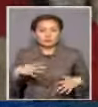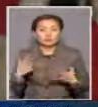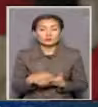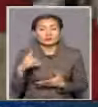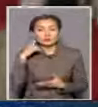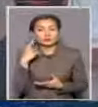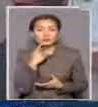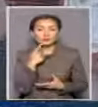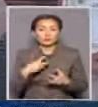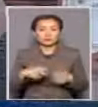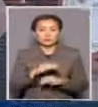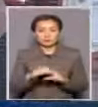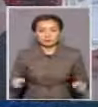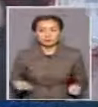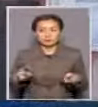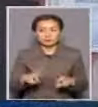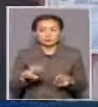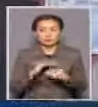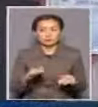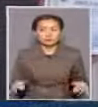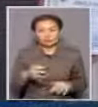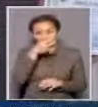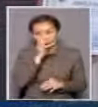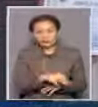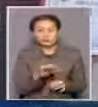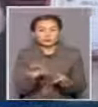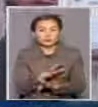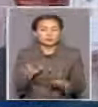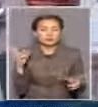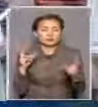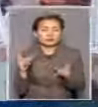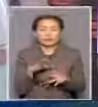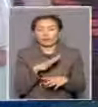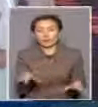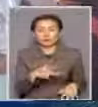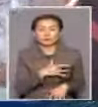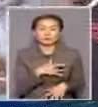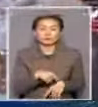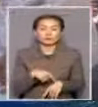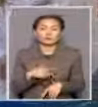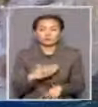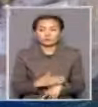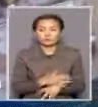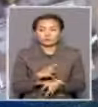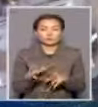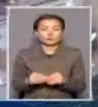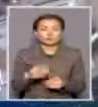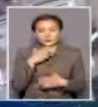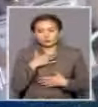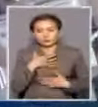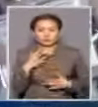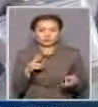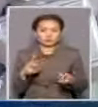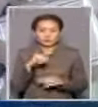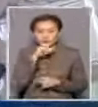Есту қабілеті бұзылған балалар интернатында оқыған талант иесі әнді құлағымен естімесе де жүрегімен сезеді. Өнерге деген